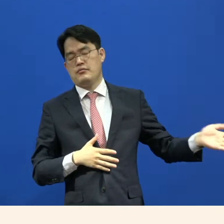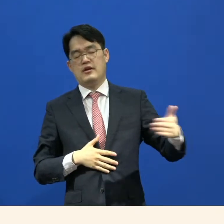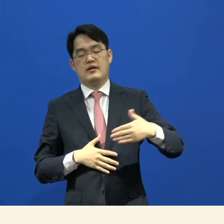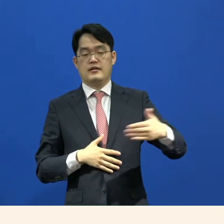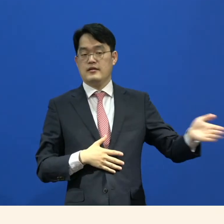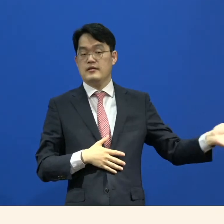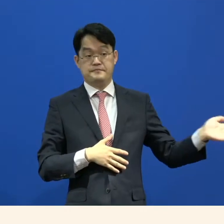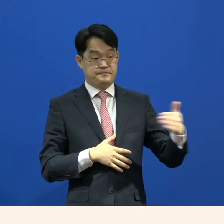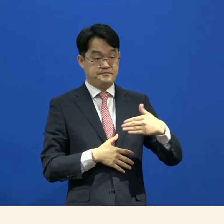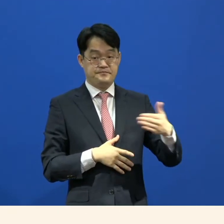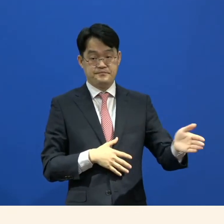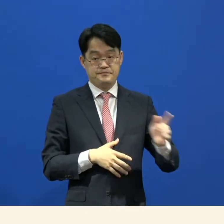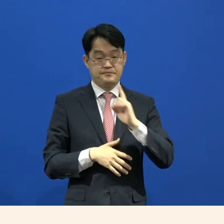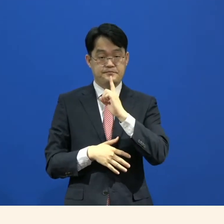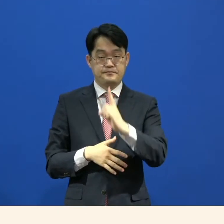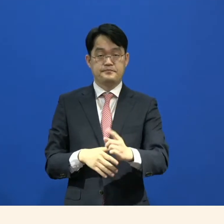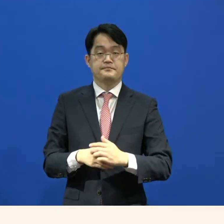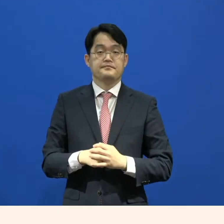없나니 그랬습니다.